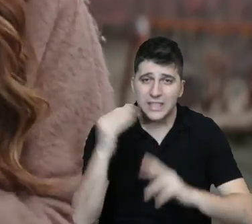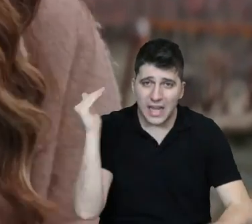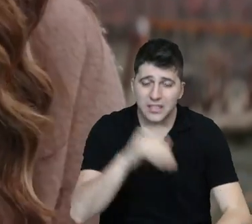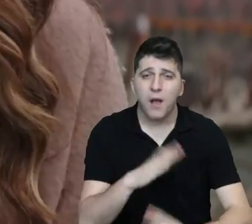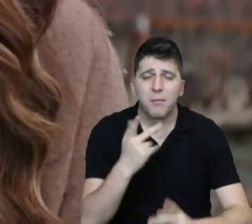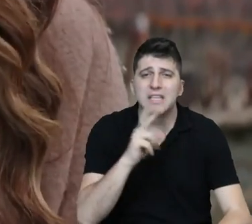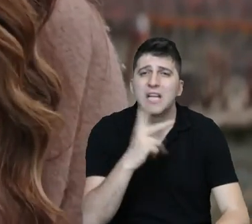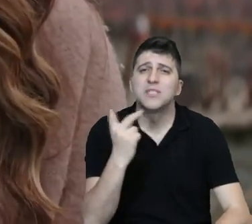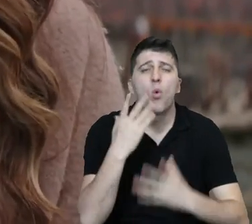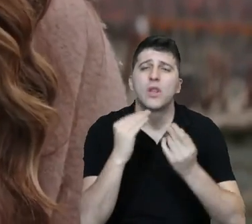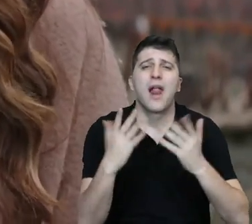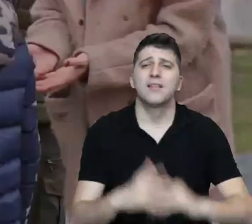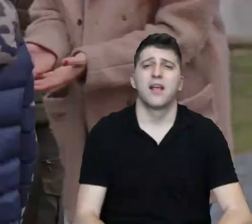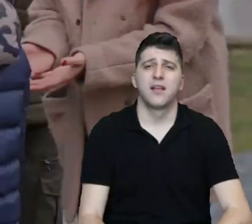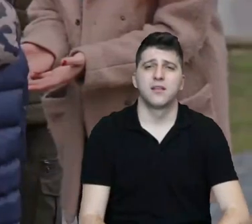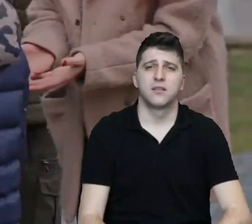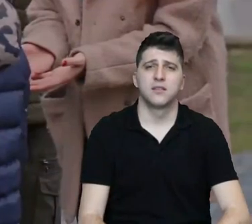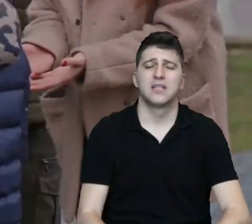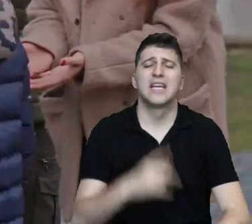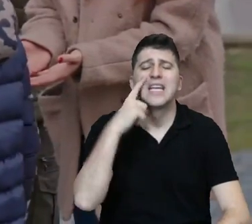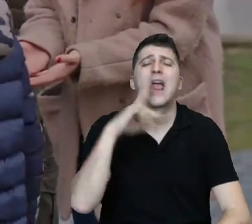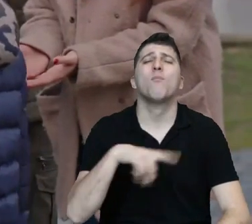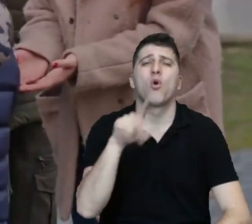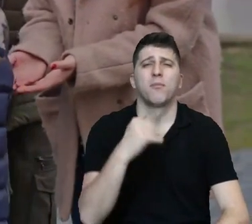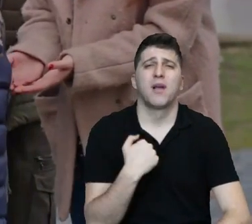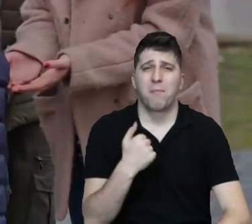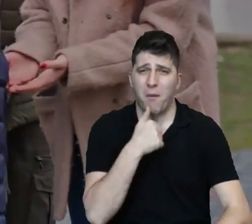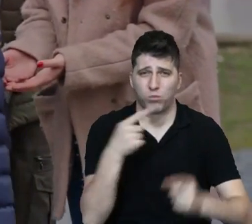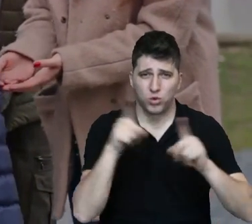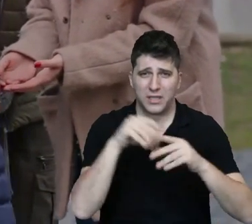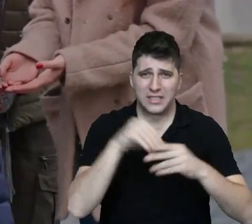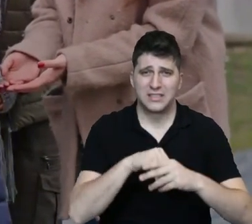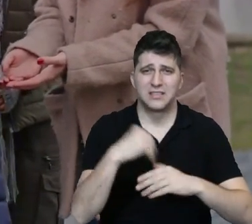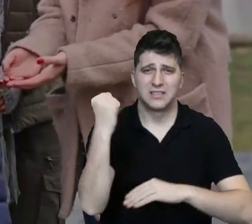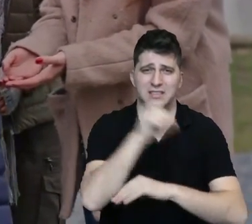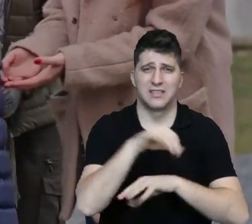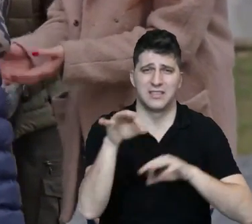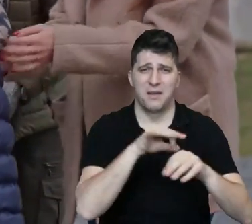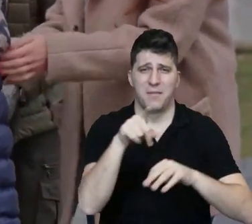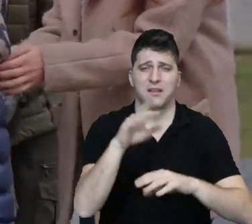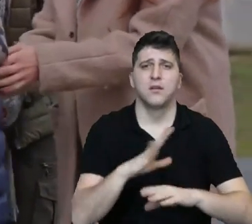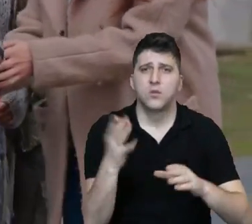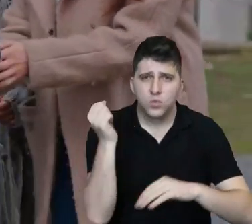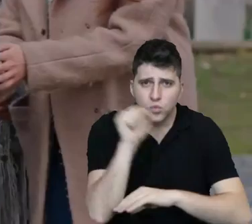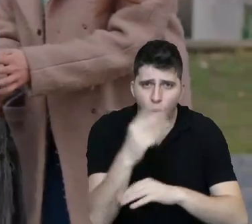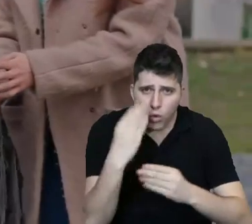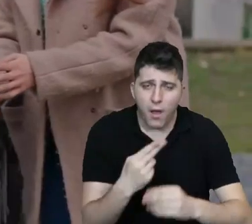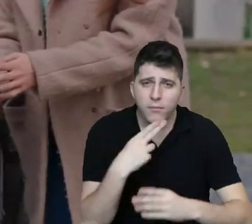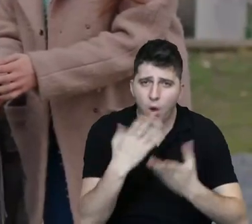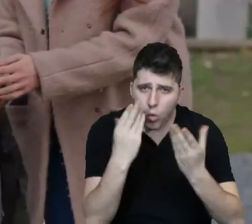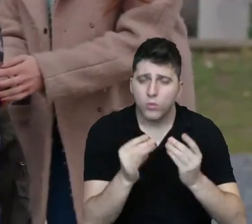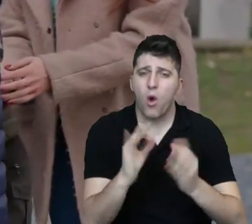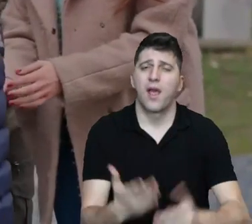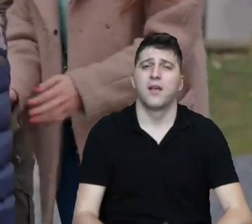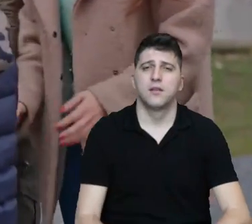geleceklerdi ama bir aksilik çıktı herhalde. İnanmıyorum size. Beni babamla buluşturmak için tuzak kurdunuz bana. Tuzak mı? Ne diyorsun ablacığım? Olur mu öyle